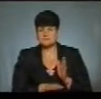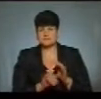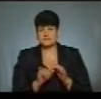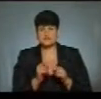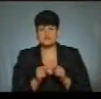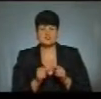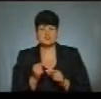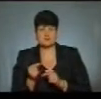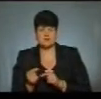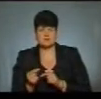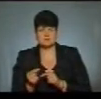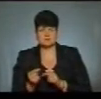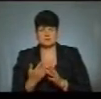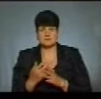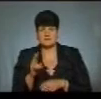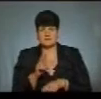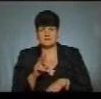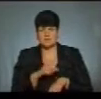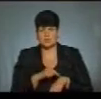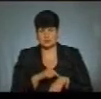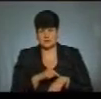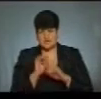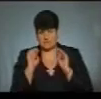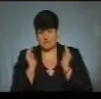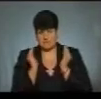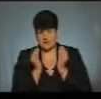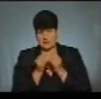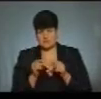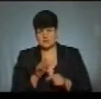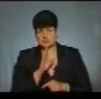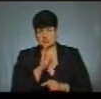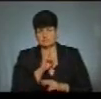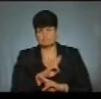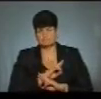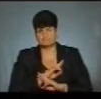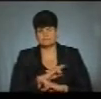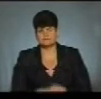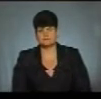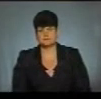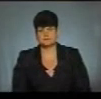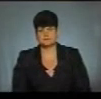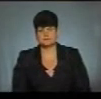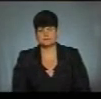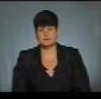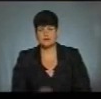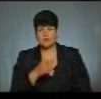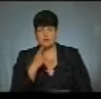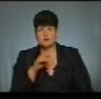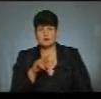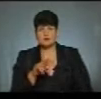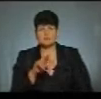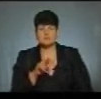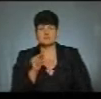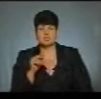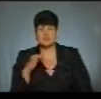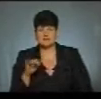через буквально 2 години перебування в реанімаційному відділенні пацієнтка померла. За словами Ярослава Чайківського,